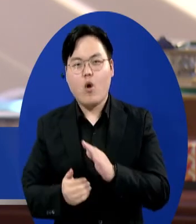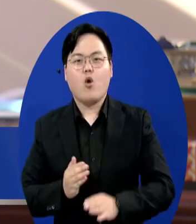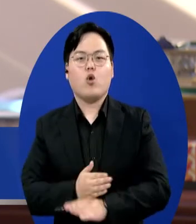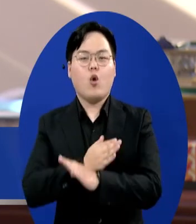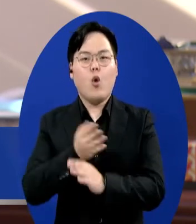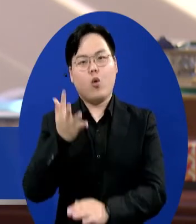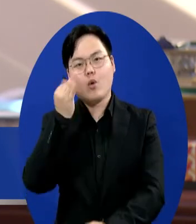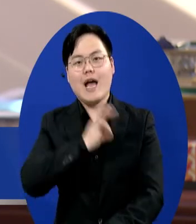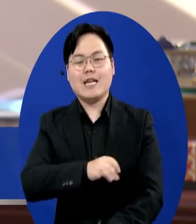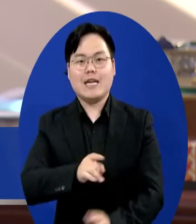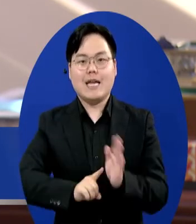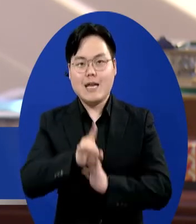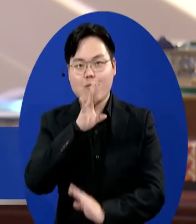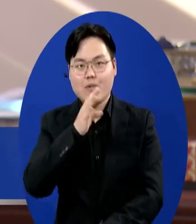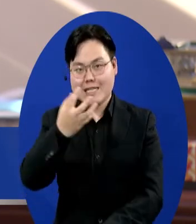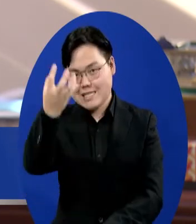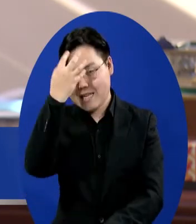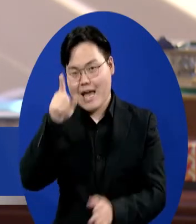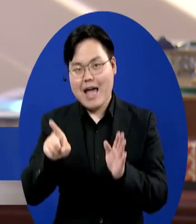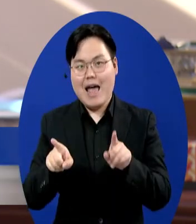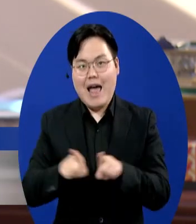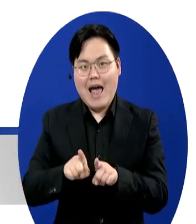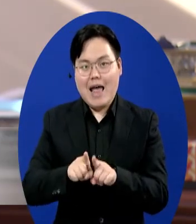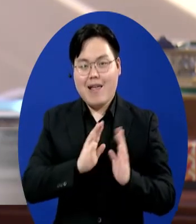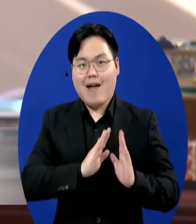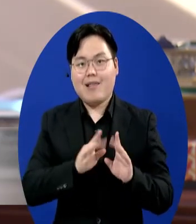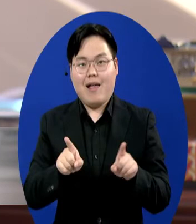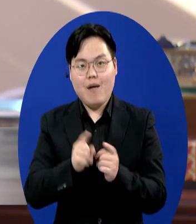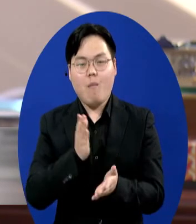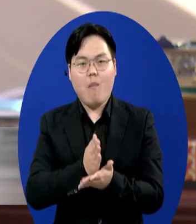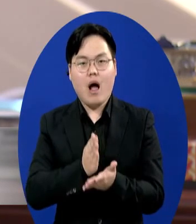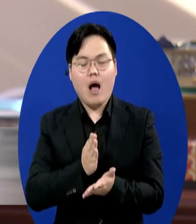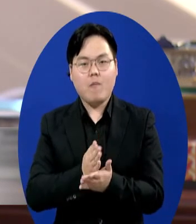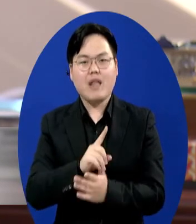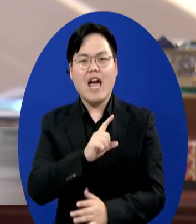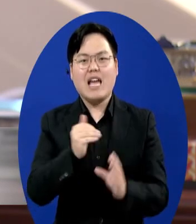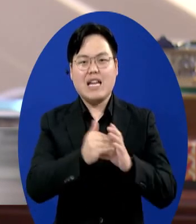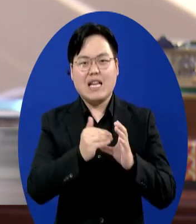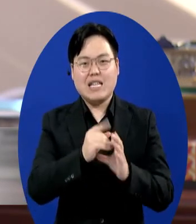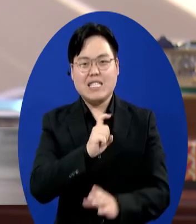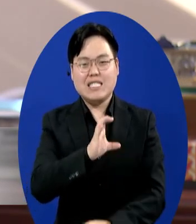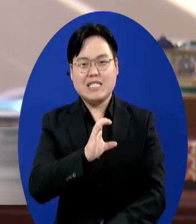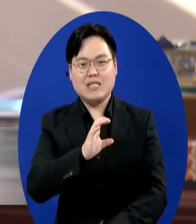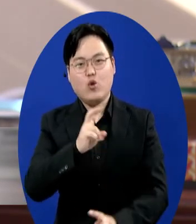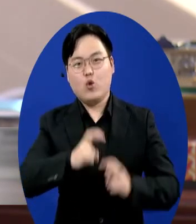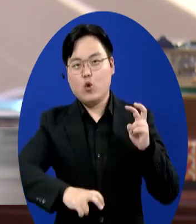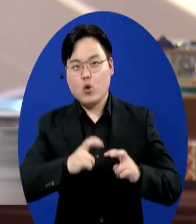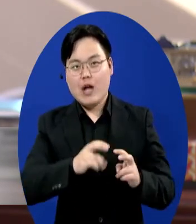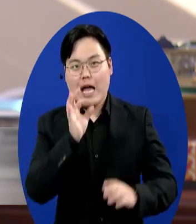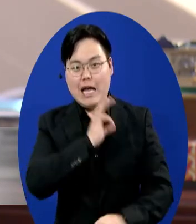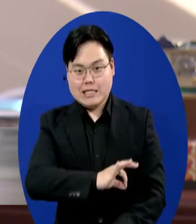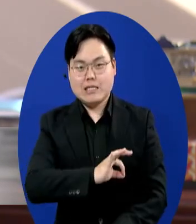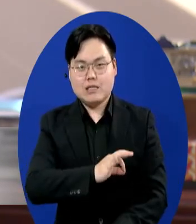ашиглалтанд орох хэвээр. За энэ дөр бол засгийн газар ч гэсэн байр суурь бол нэг байгаа. Эрдэнэтийн засгийн баяжмал боловсруулах үйлдвэр ашиглалтанд орсноороо тэ. За 40